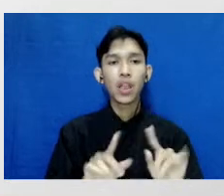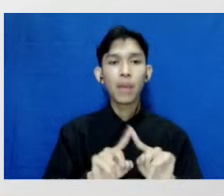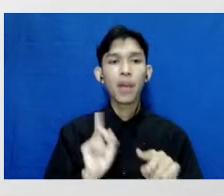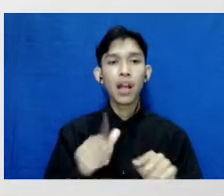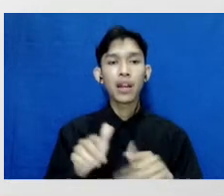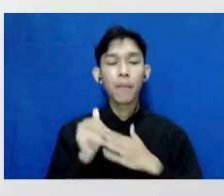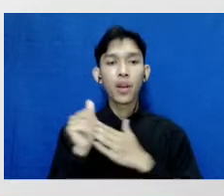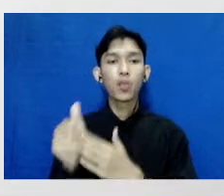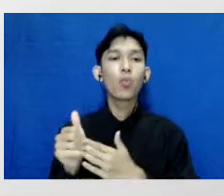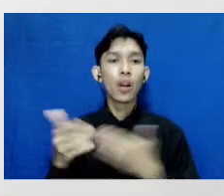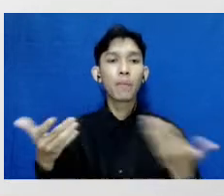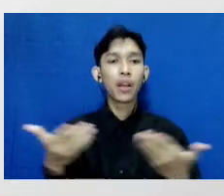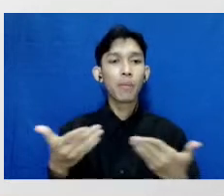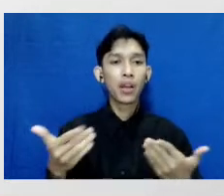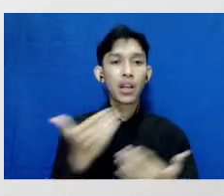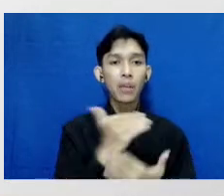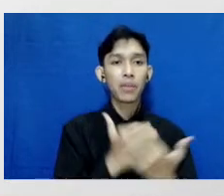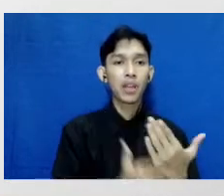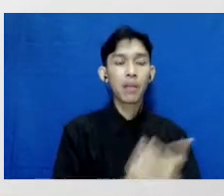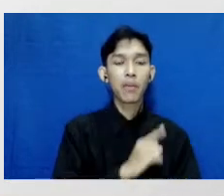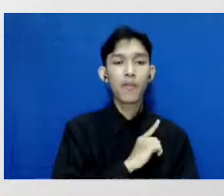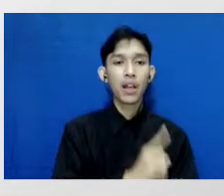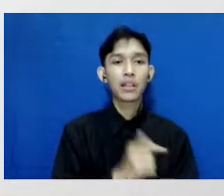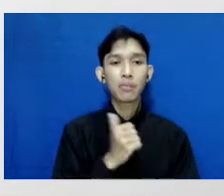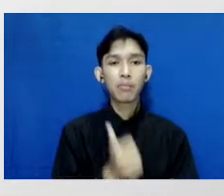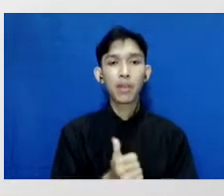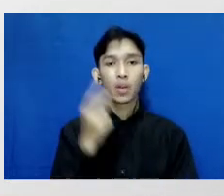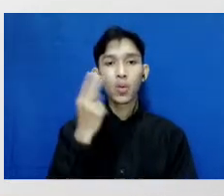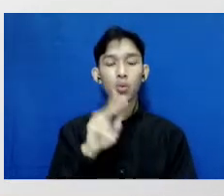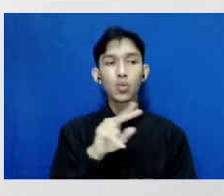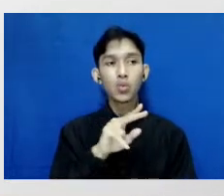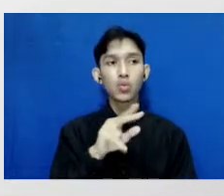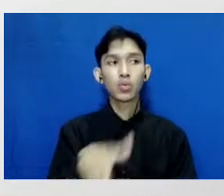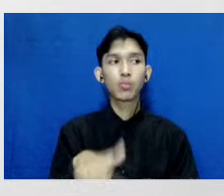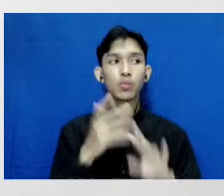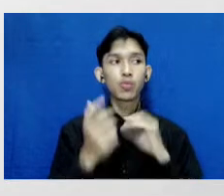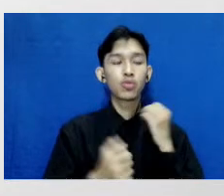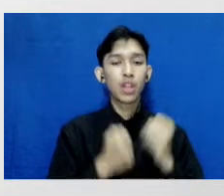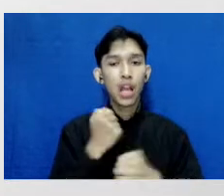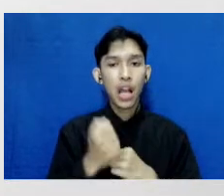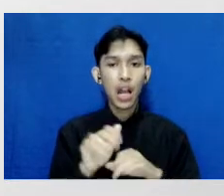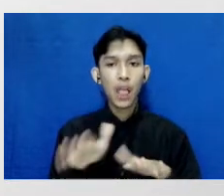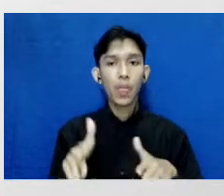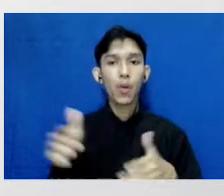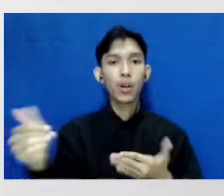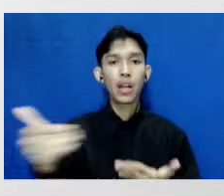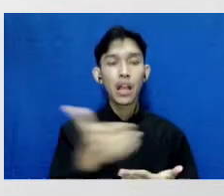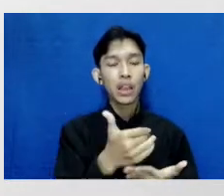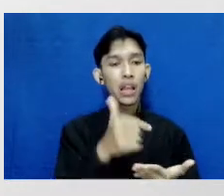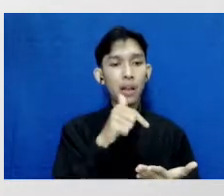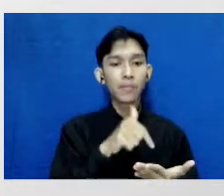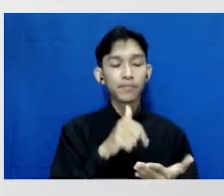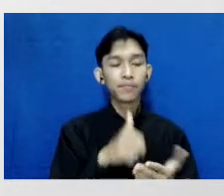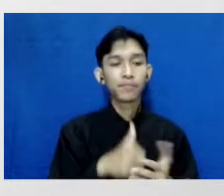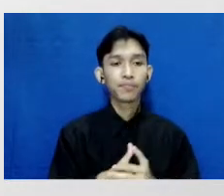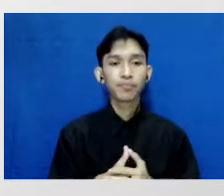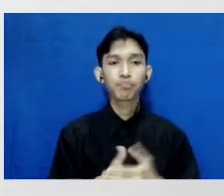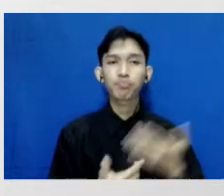panduan bagaimana kebijakan privasi yang baik untuk setiap perusahaan, untuk setiap data prosesor, dan juga